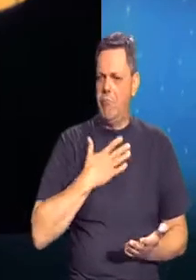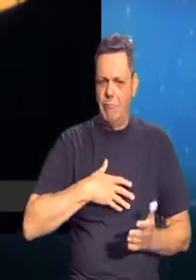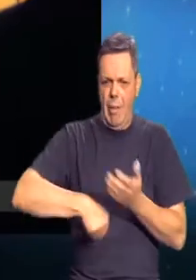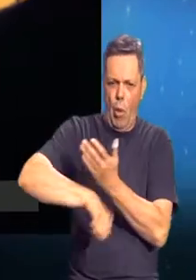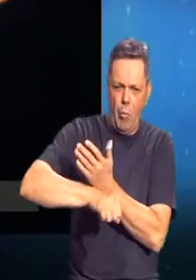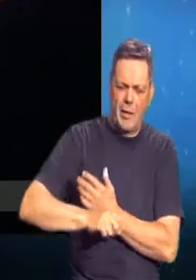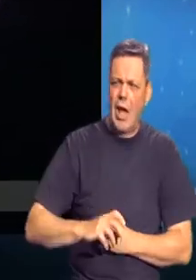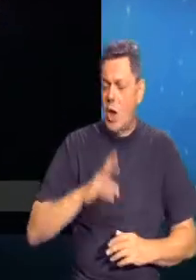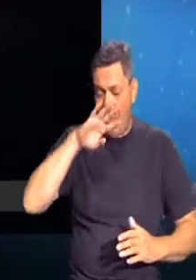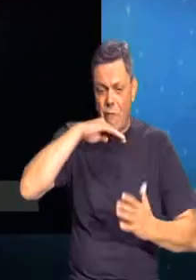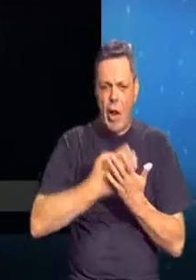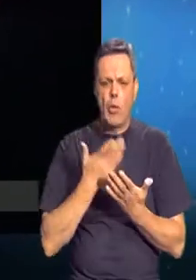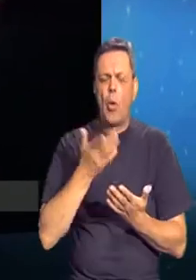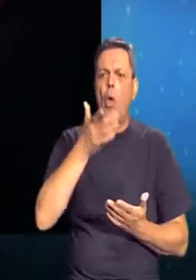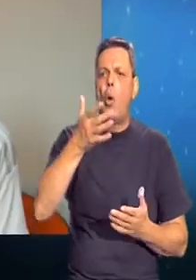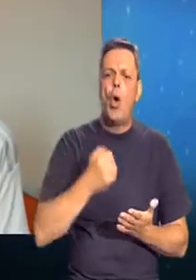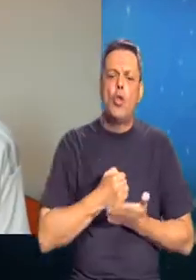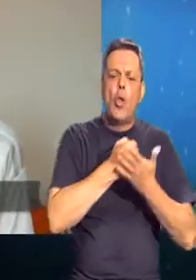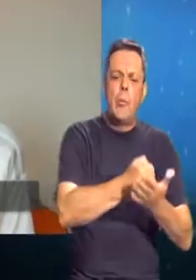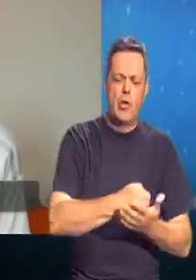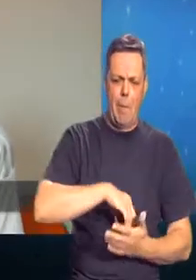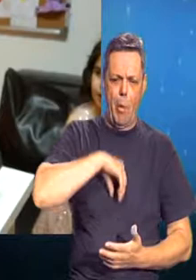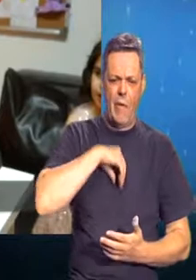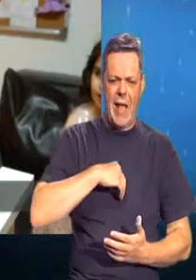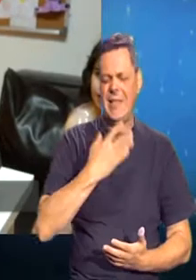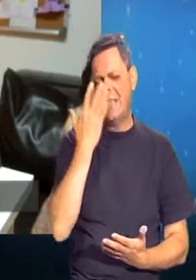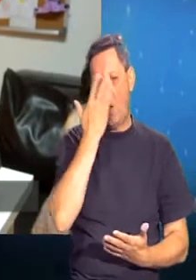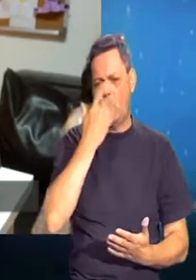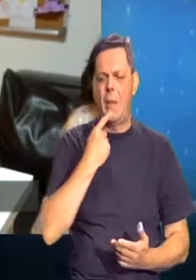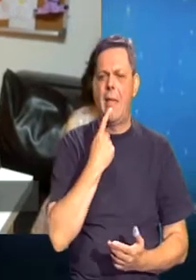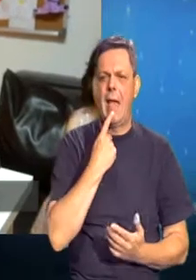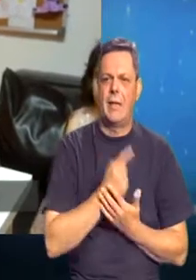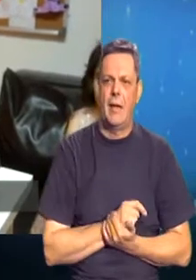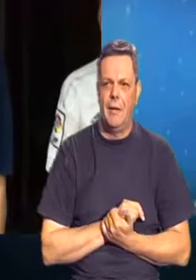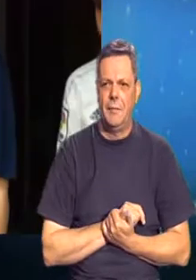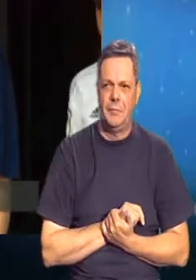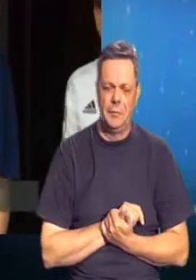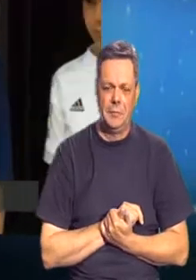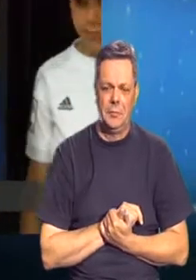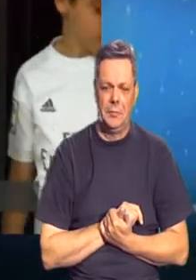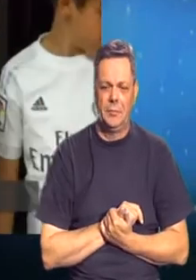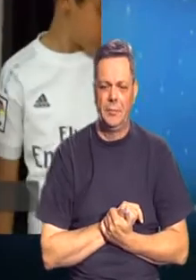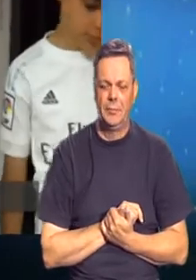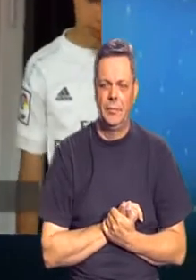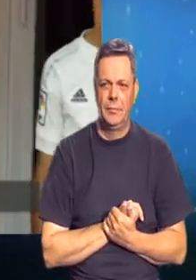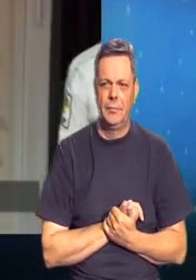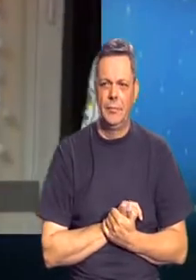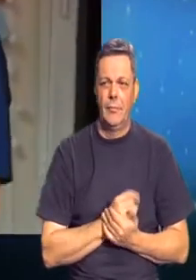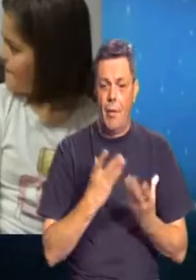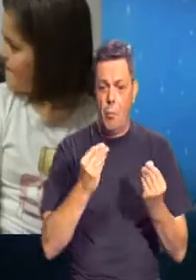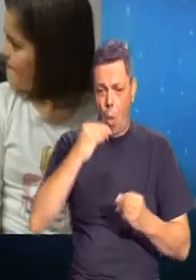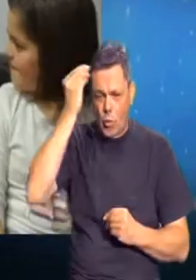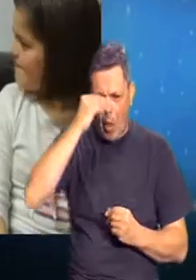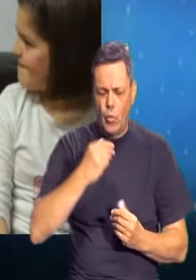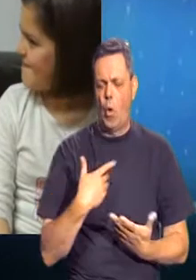nogometaše. Nevjerojatno je koliko to doprinosi motivaciji za učenje jezika. Puno smo to iskoristili u scenariju. Puno